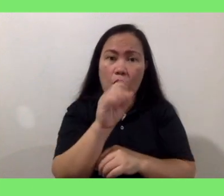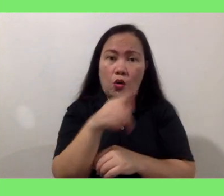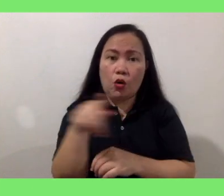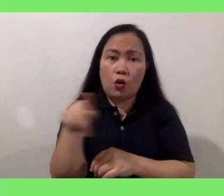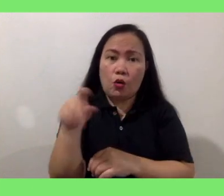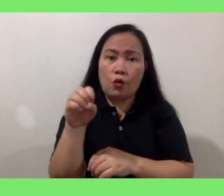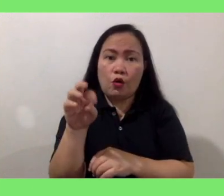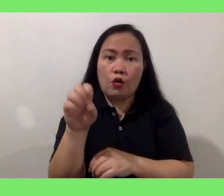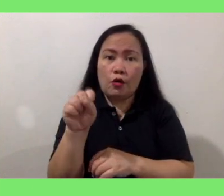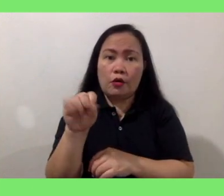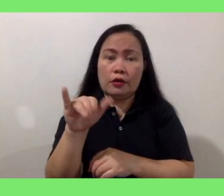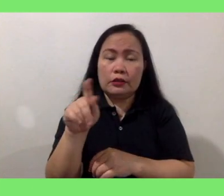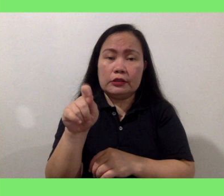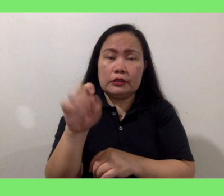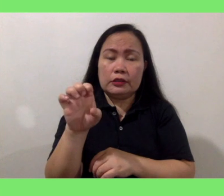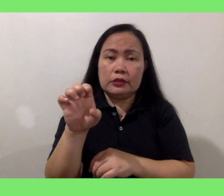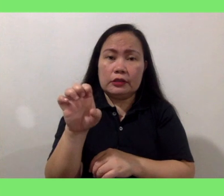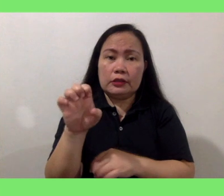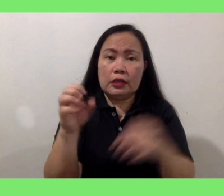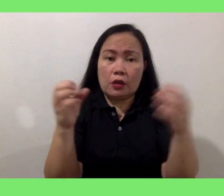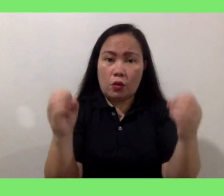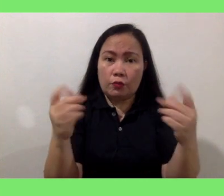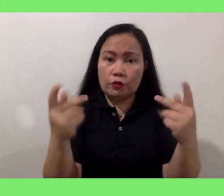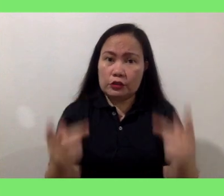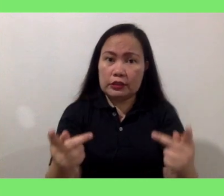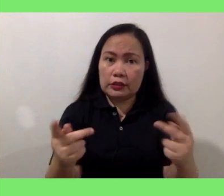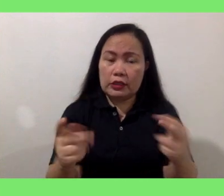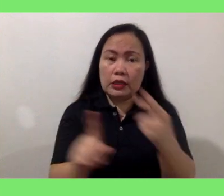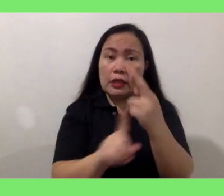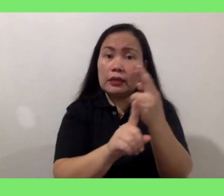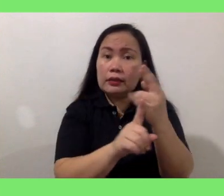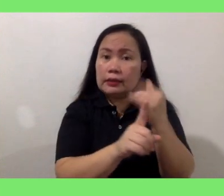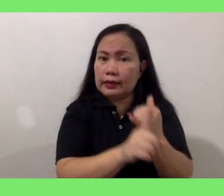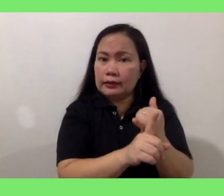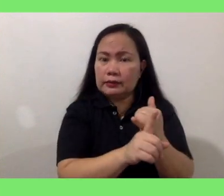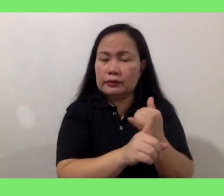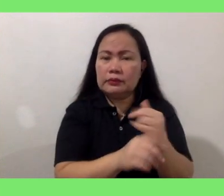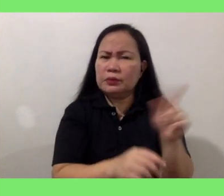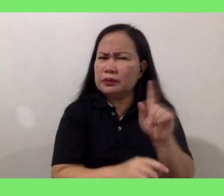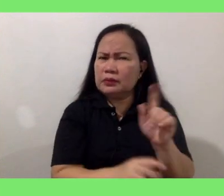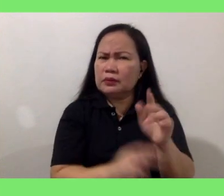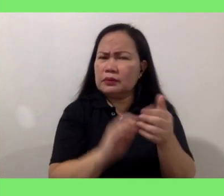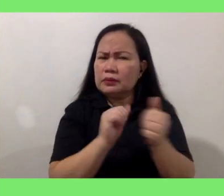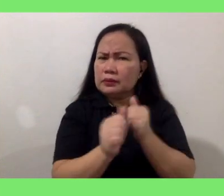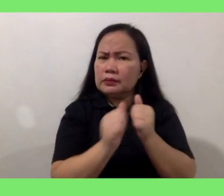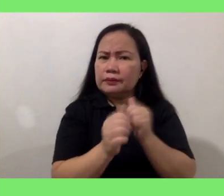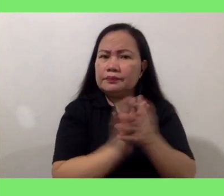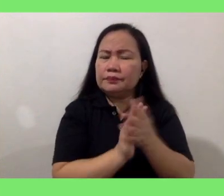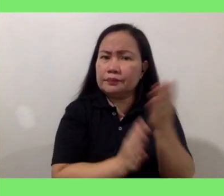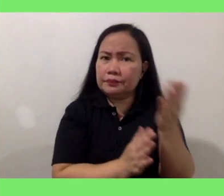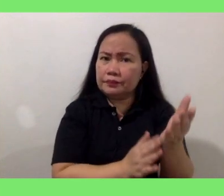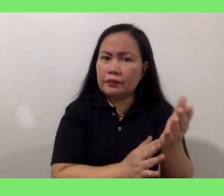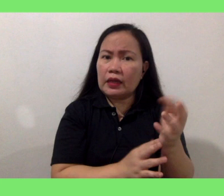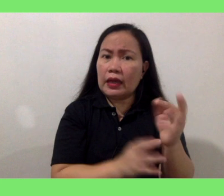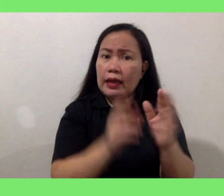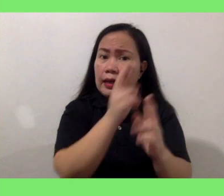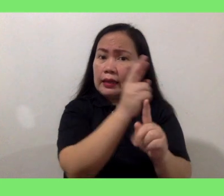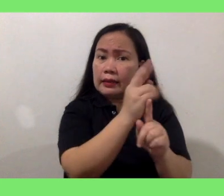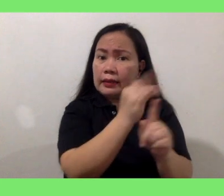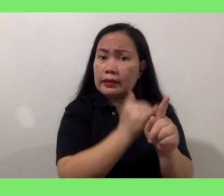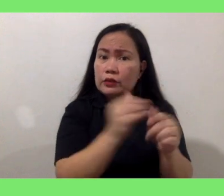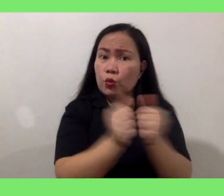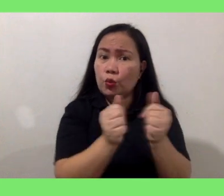rays. Okay? Galing siya doon. So, opposite rays. Ano nga ba ito? So, these